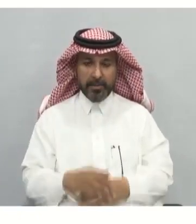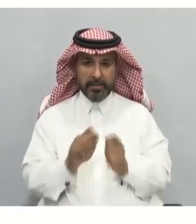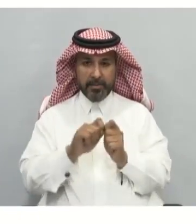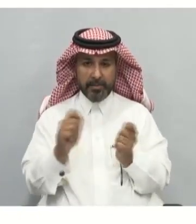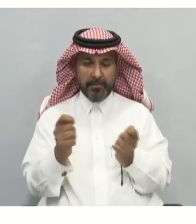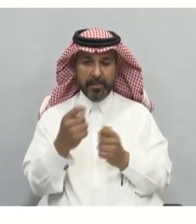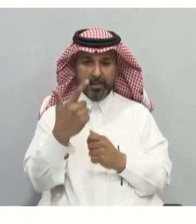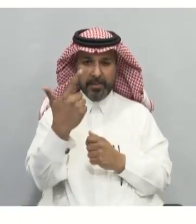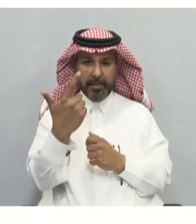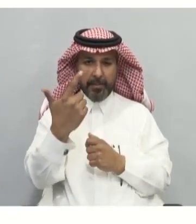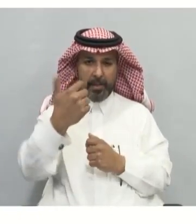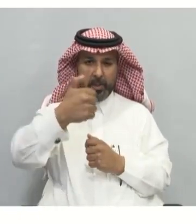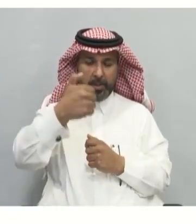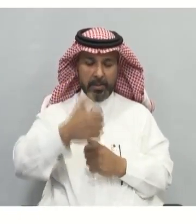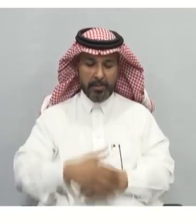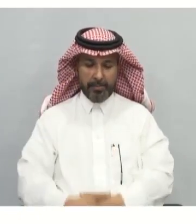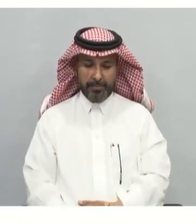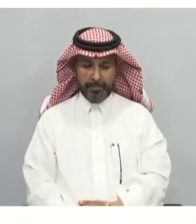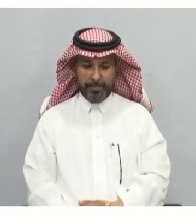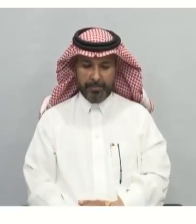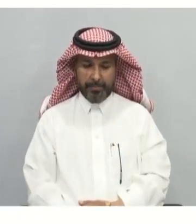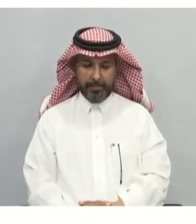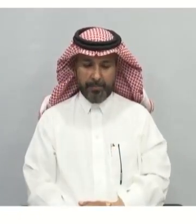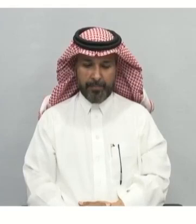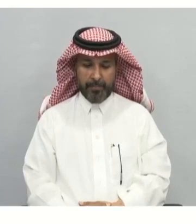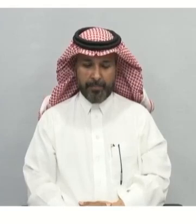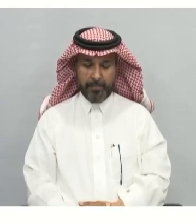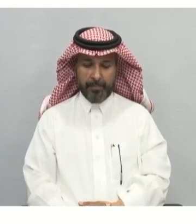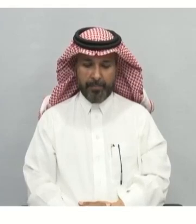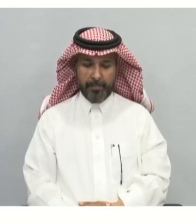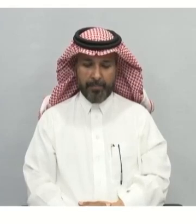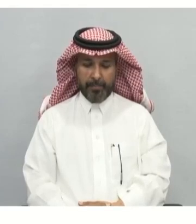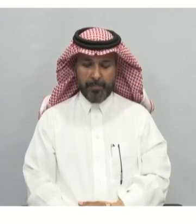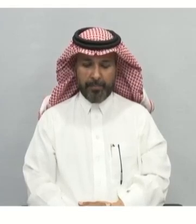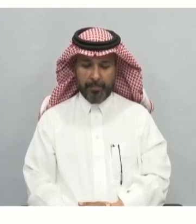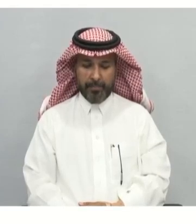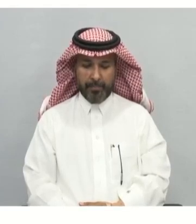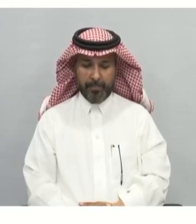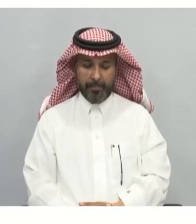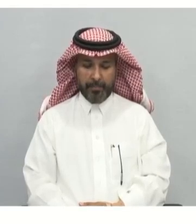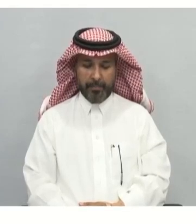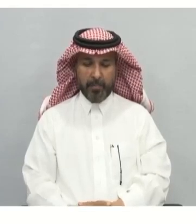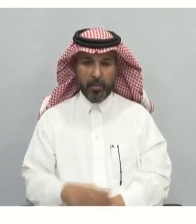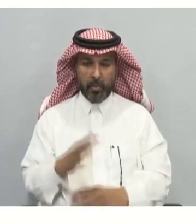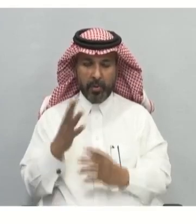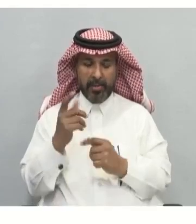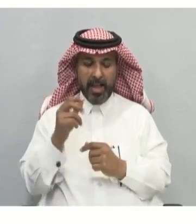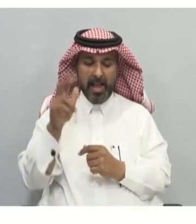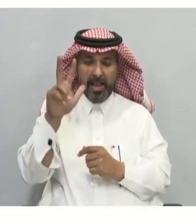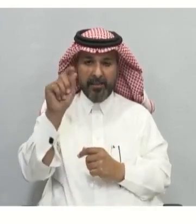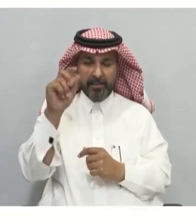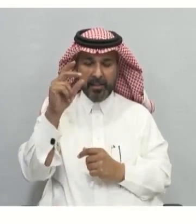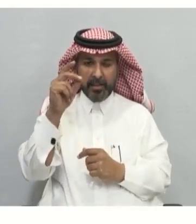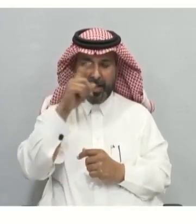67 عن ابي هريره رضي الله عنه قال قال رسول الله صلى الله عليه وسلم الفطره خمس